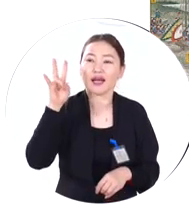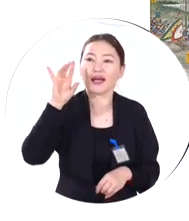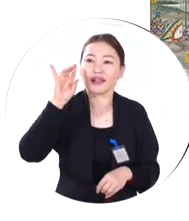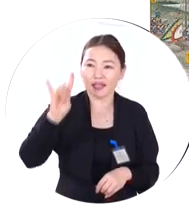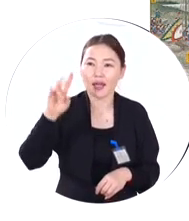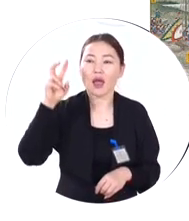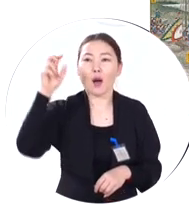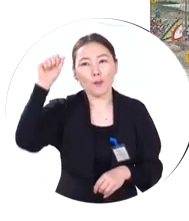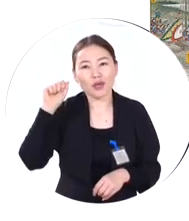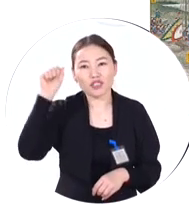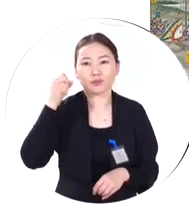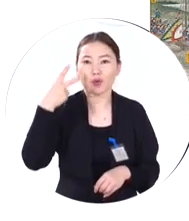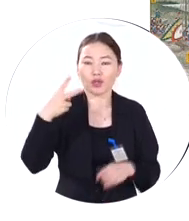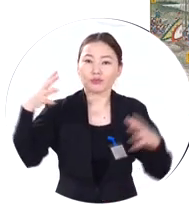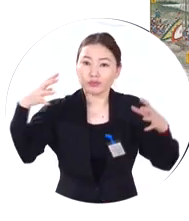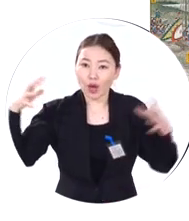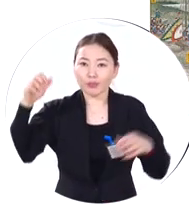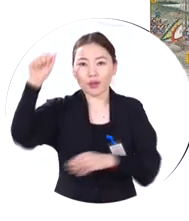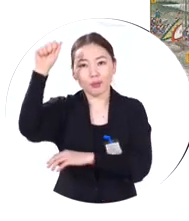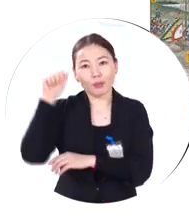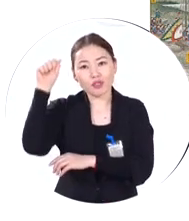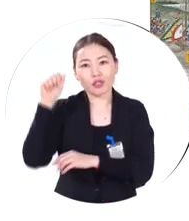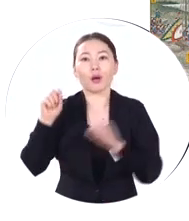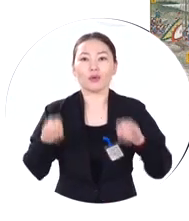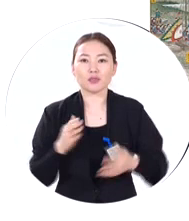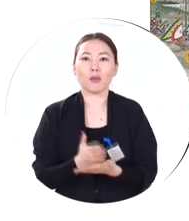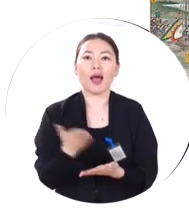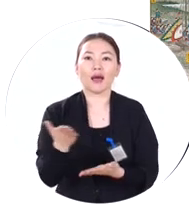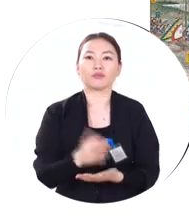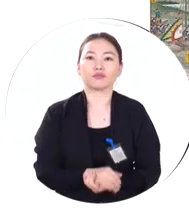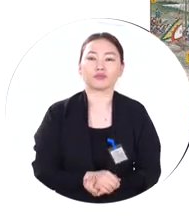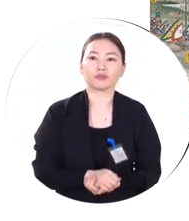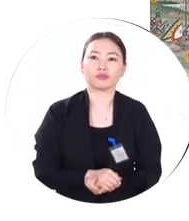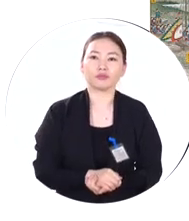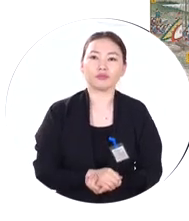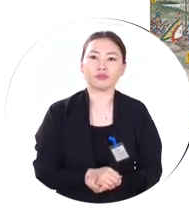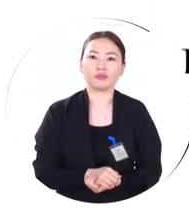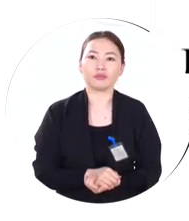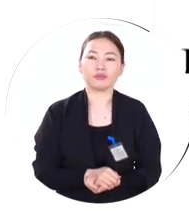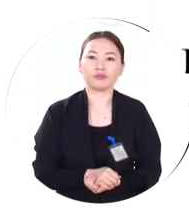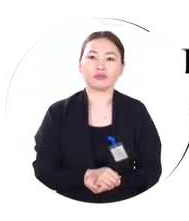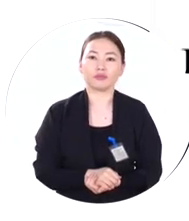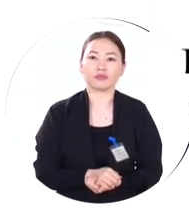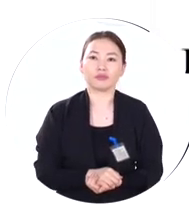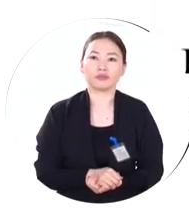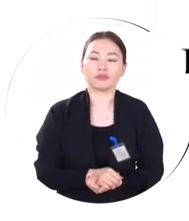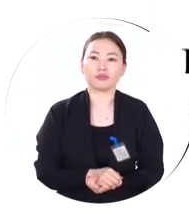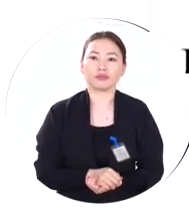хаадын өмнөөс төр барих явдал газар авсан улс төрийн хувьд дөрөвтэй бодлого явуулж чадахгүй төрчээ.